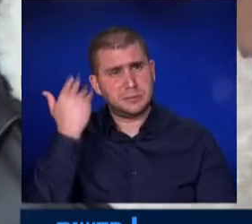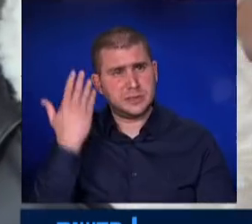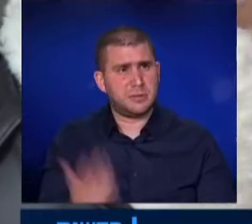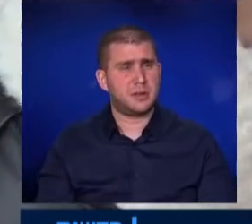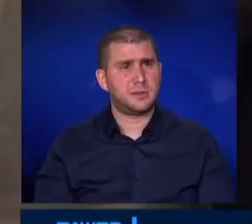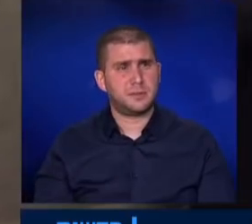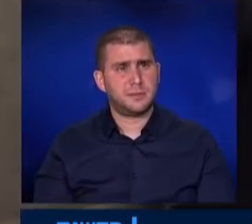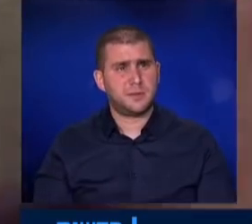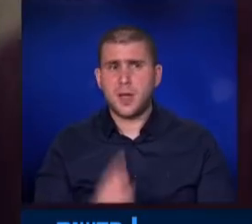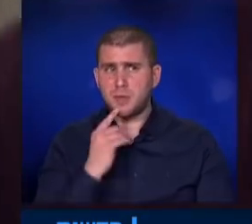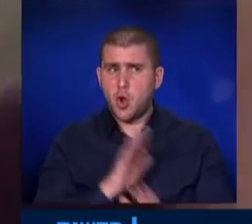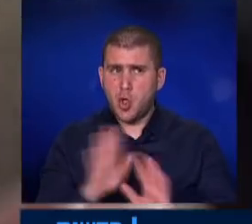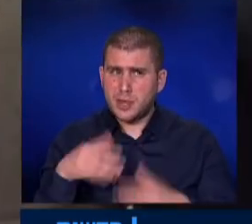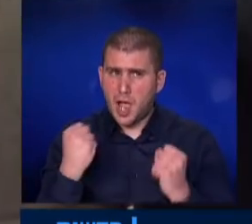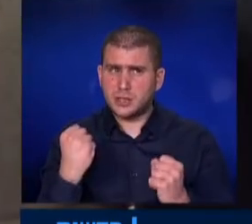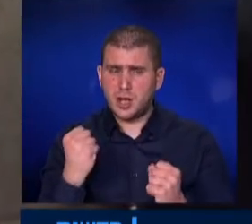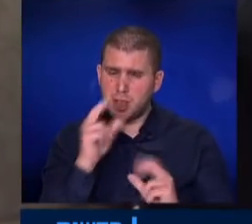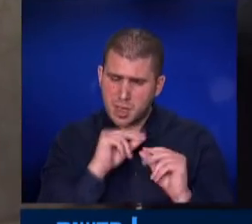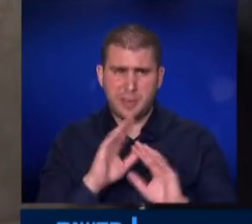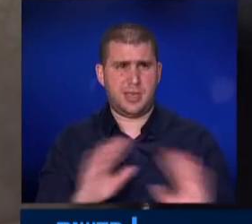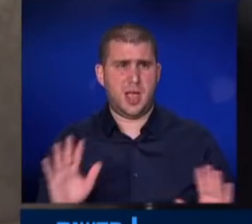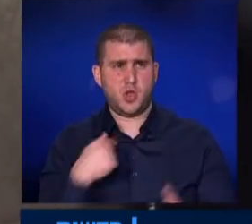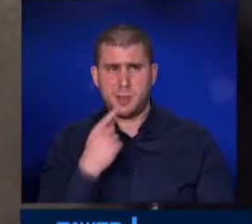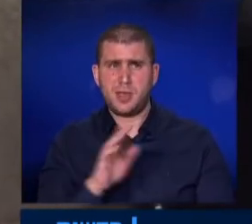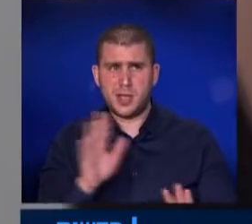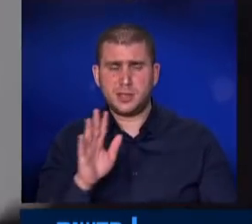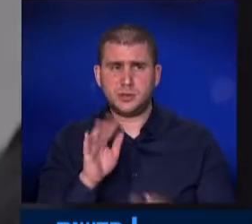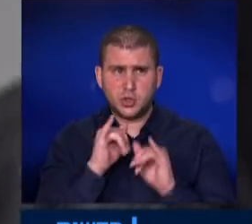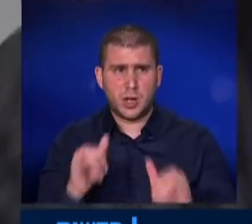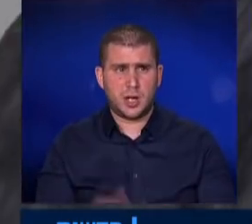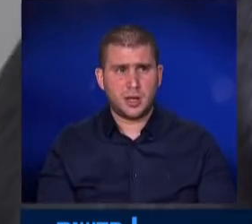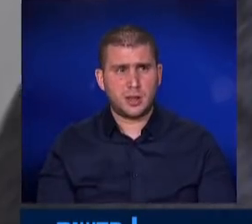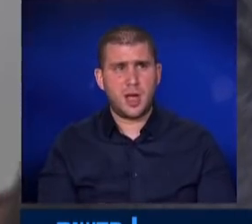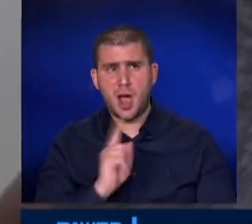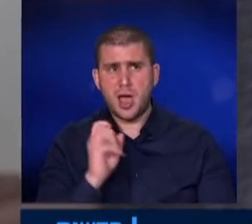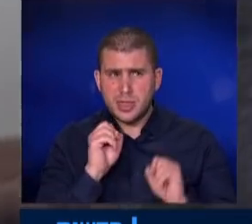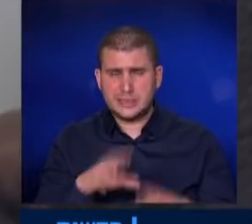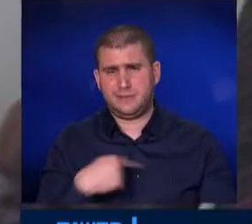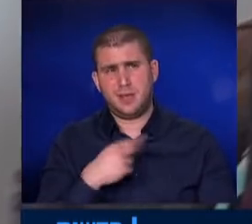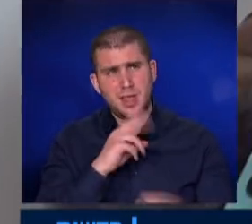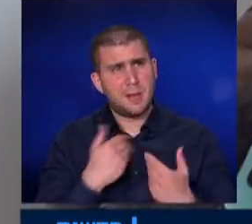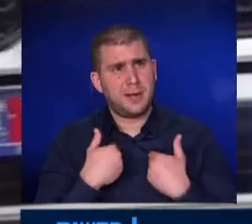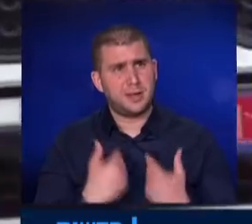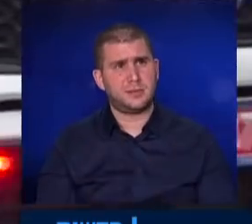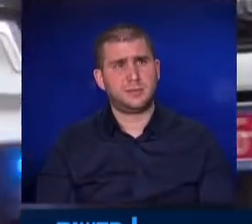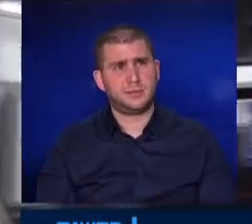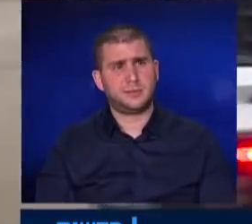יעני. אמרתי לה, לא, תהיה חזקה, דברי, דברי, אני אומרת לצועקת, אל תעזבי אותה, דברי איתי.